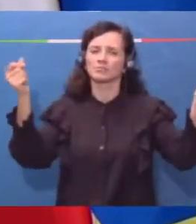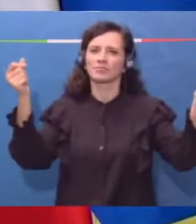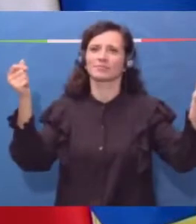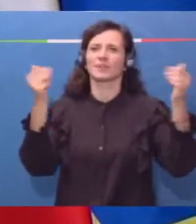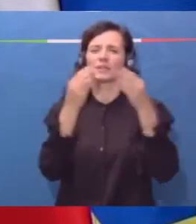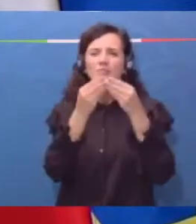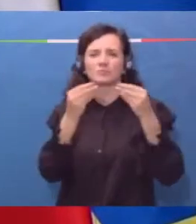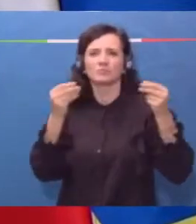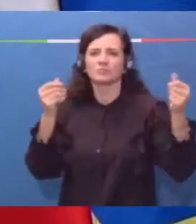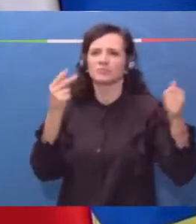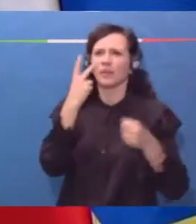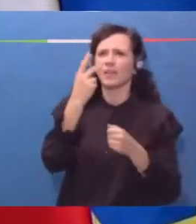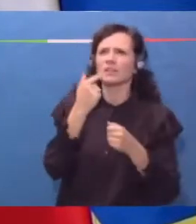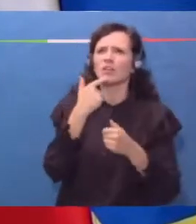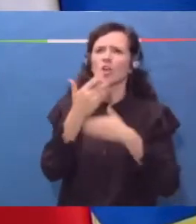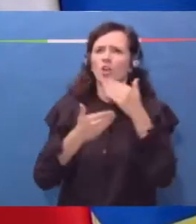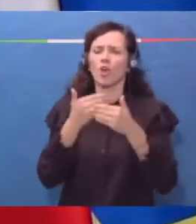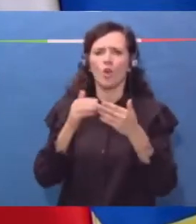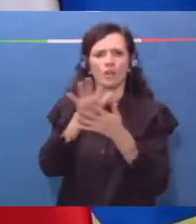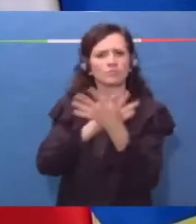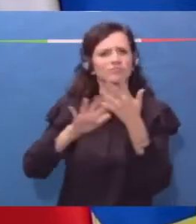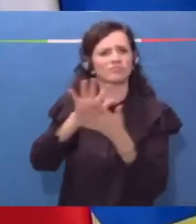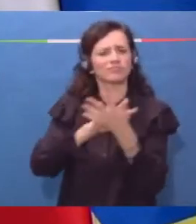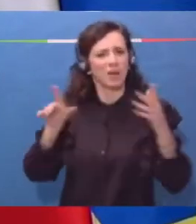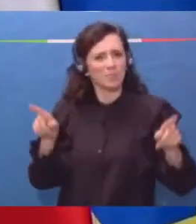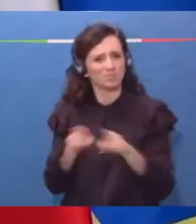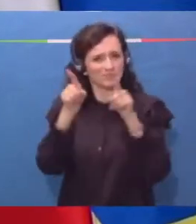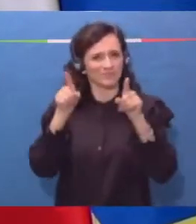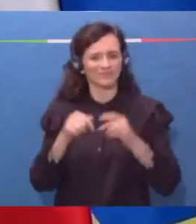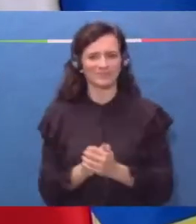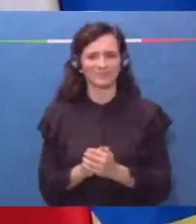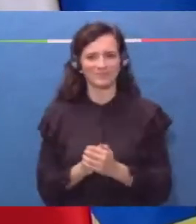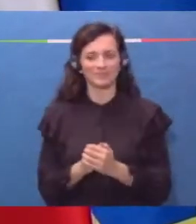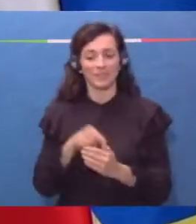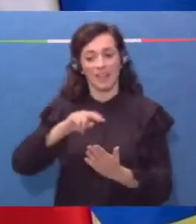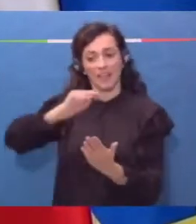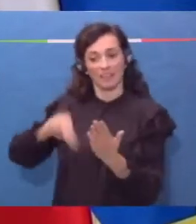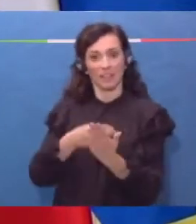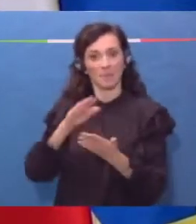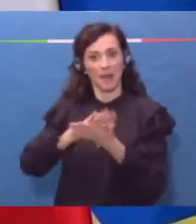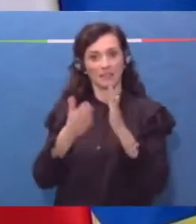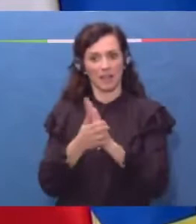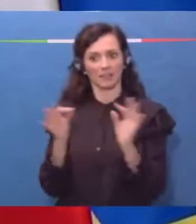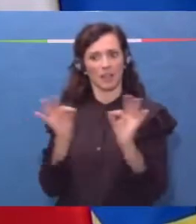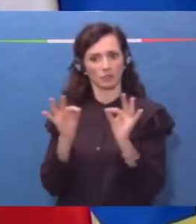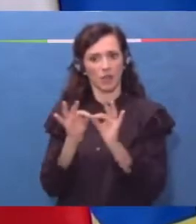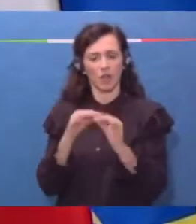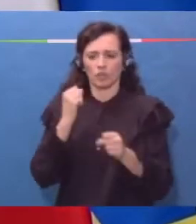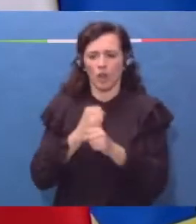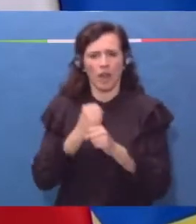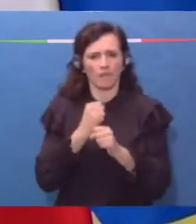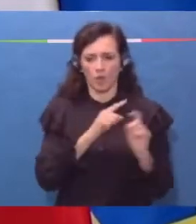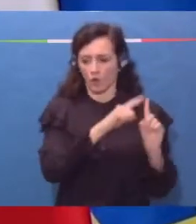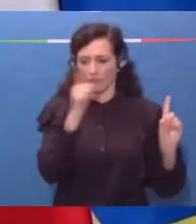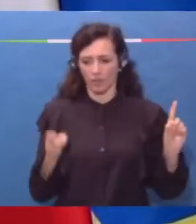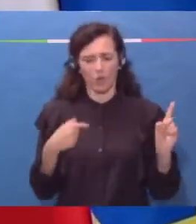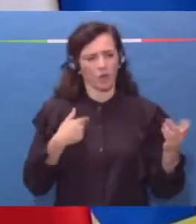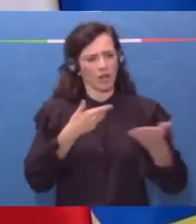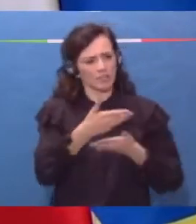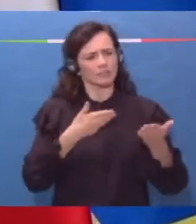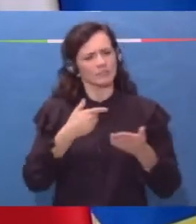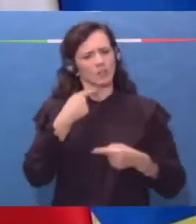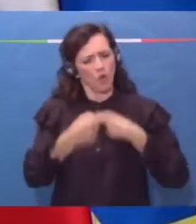diventavano quasi indistinti. E in fondo la firma di questo trattato, come tutto il lavoro che abbiamo svolto, mostra che anche